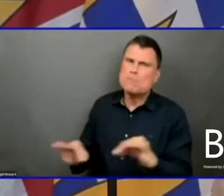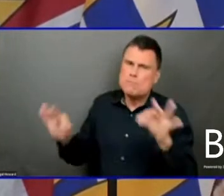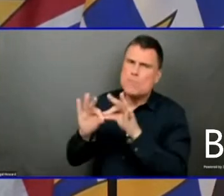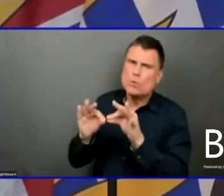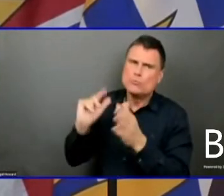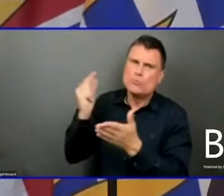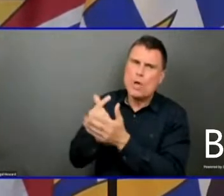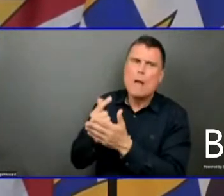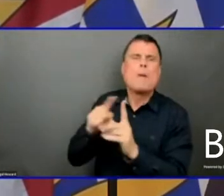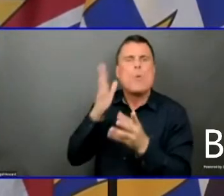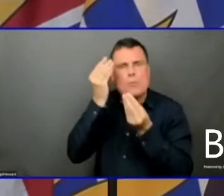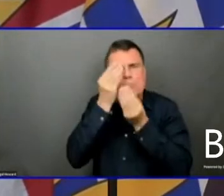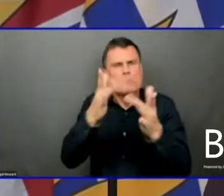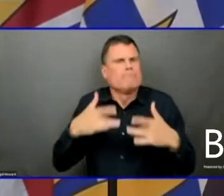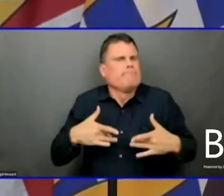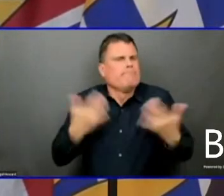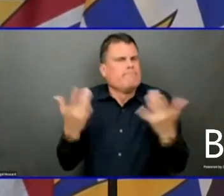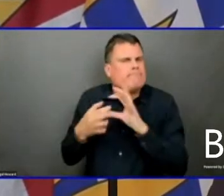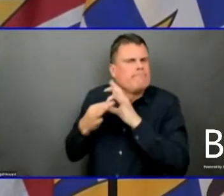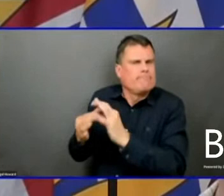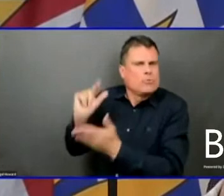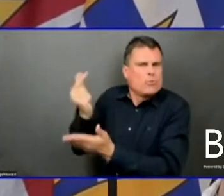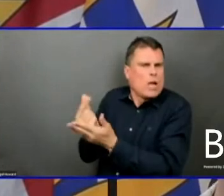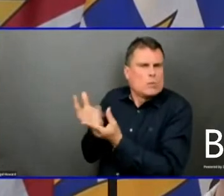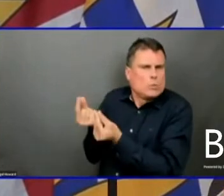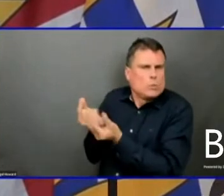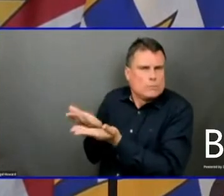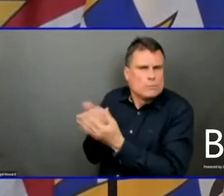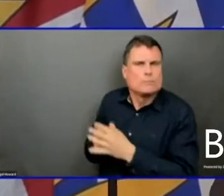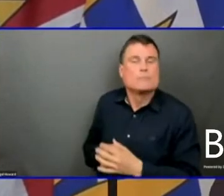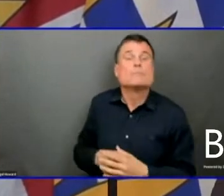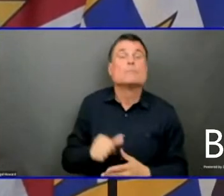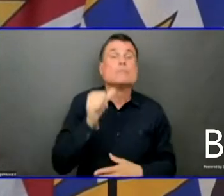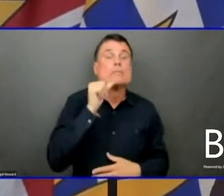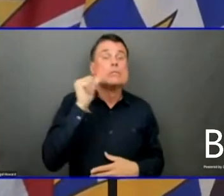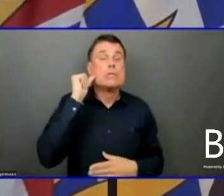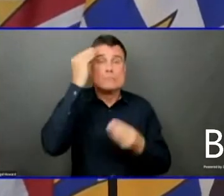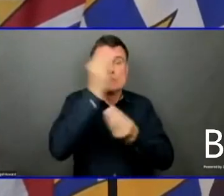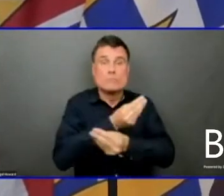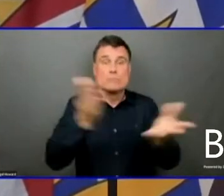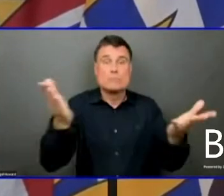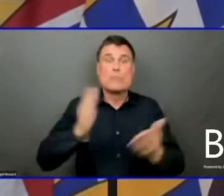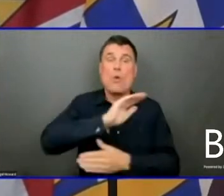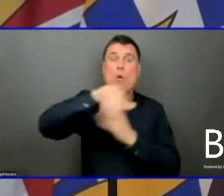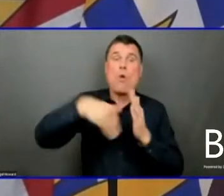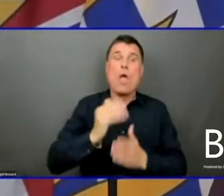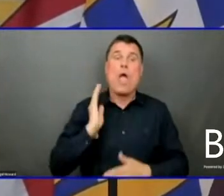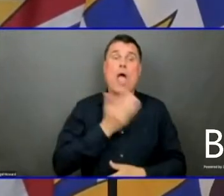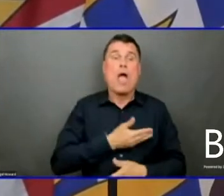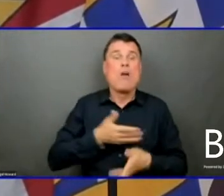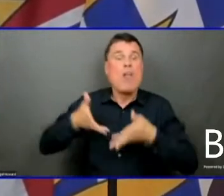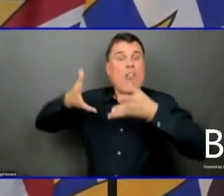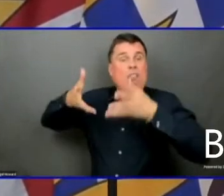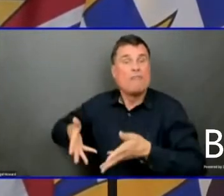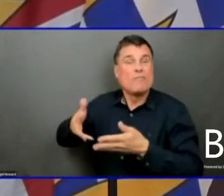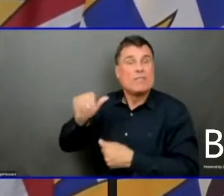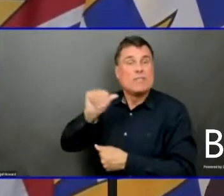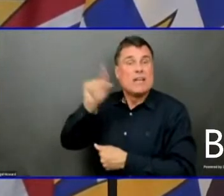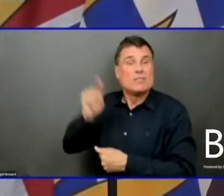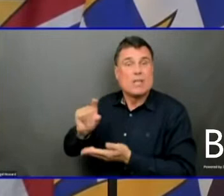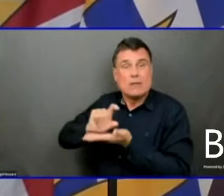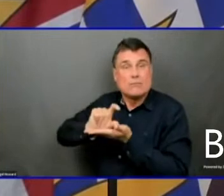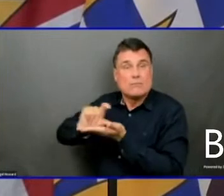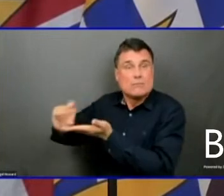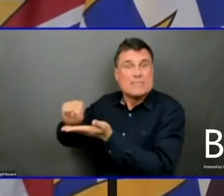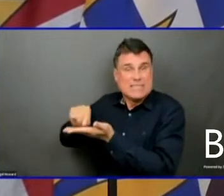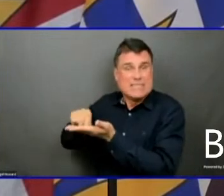have made that decision to reserve all of our remaining AstraZeneca vaccine for second dose boosters. 那么我们昨天大家